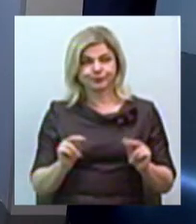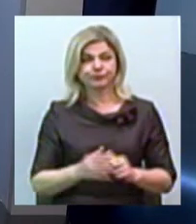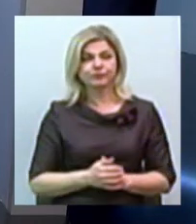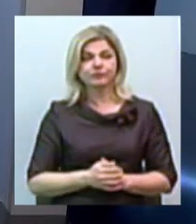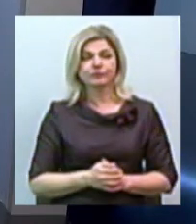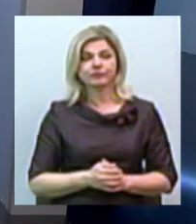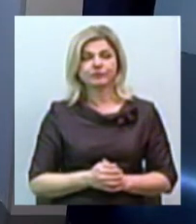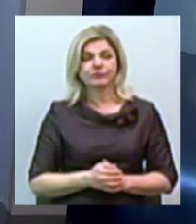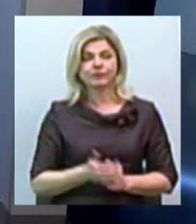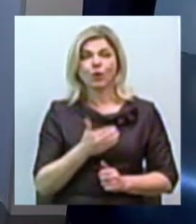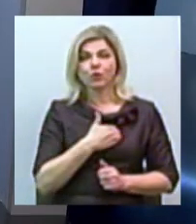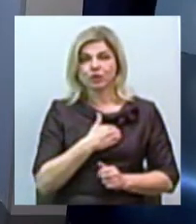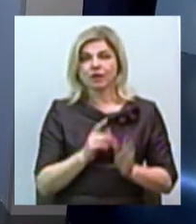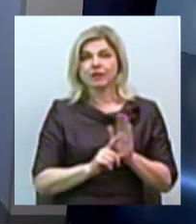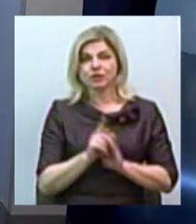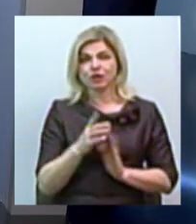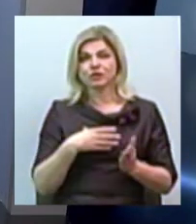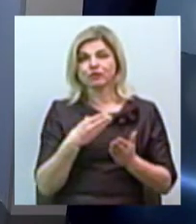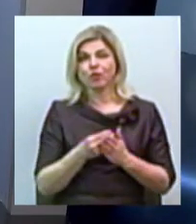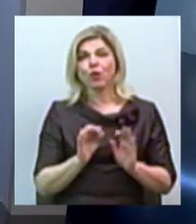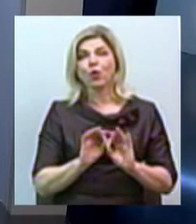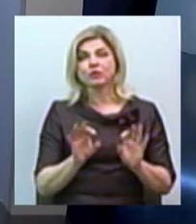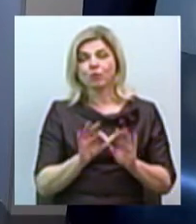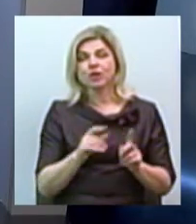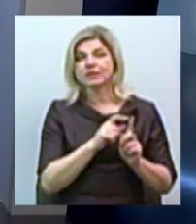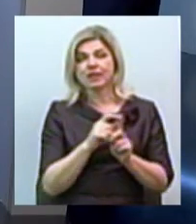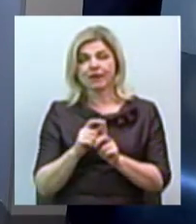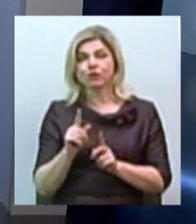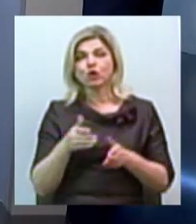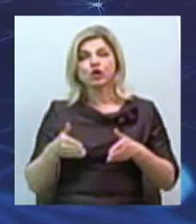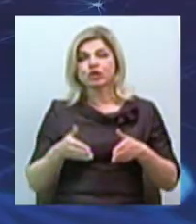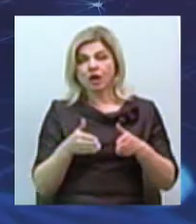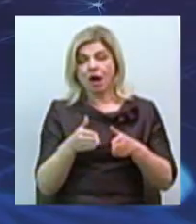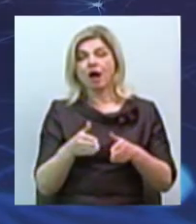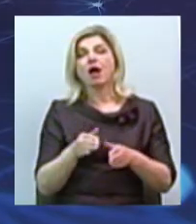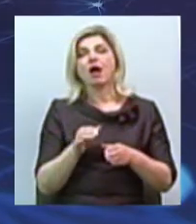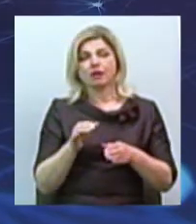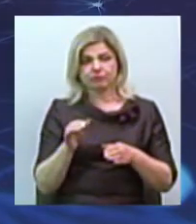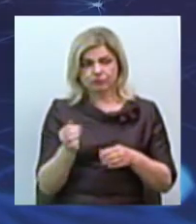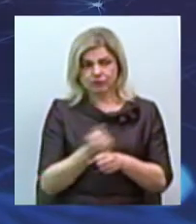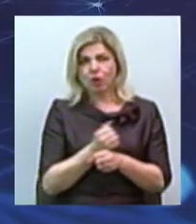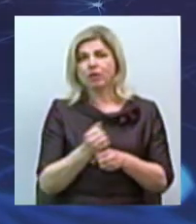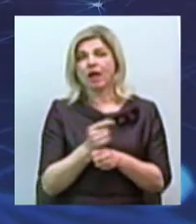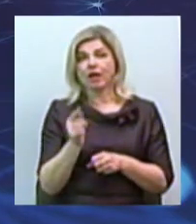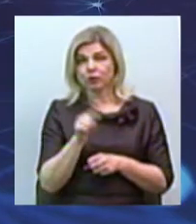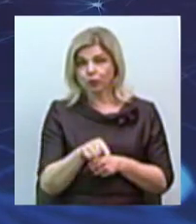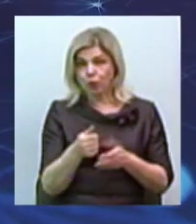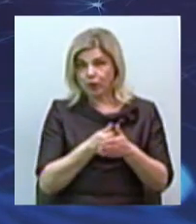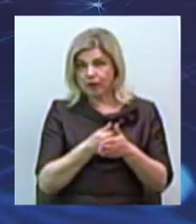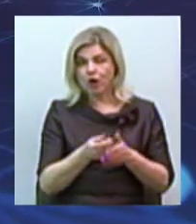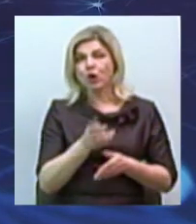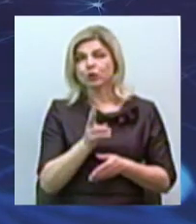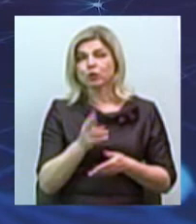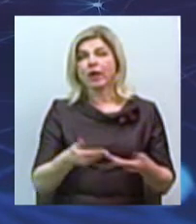свою розмову зі слів, що шлях долає той, який іде, і той,